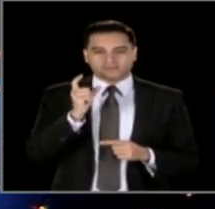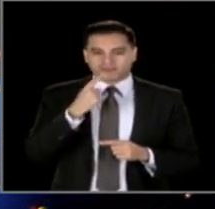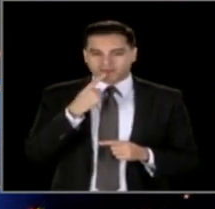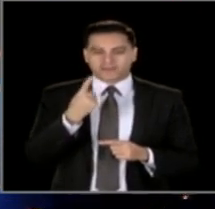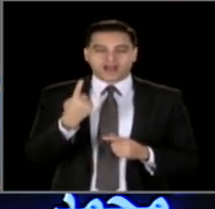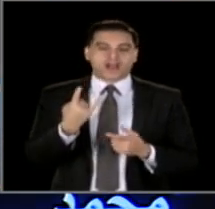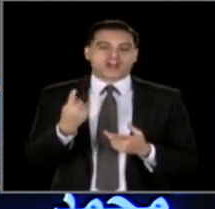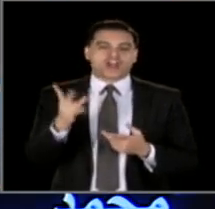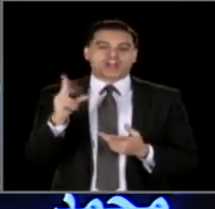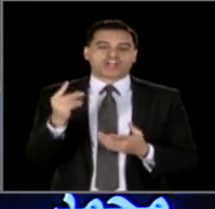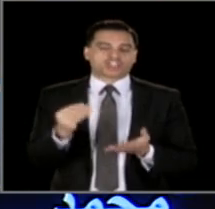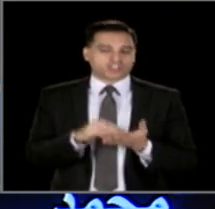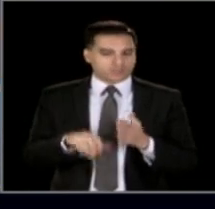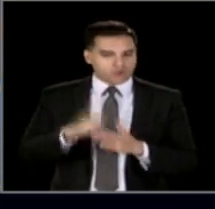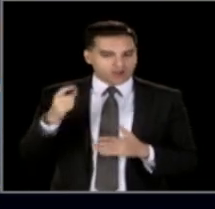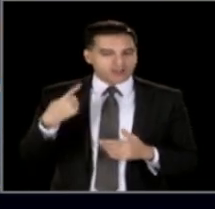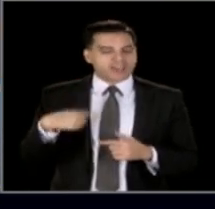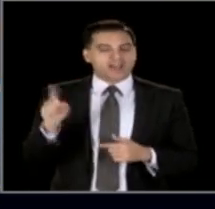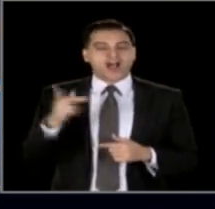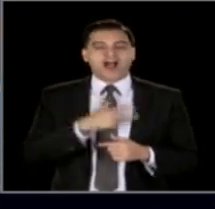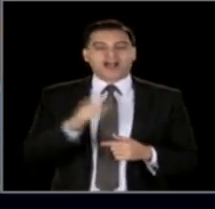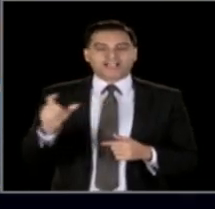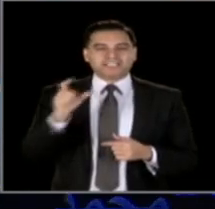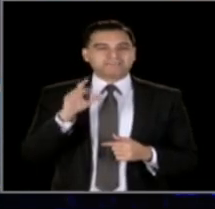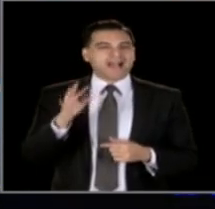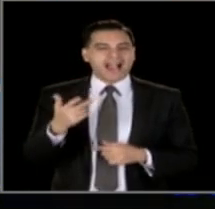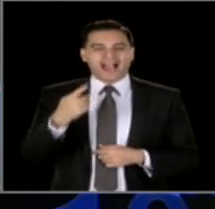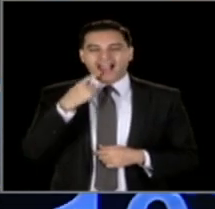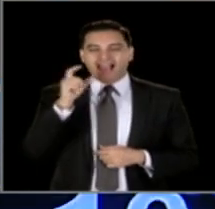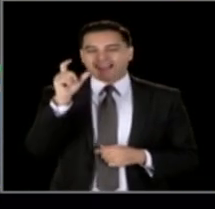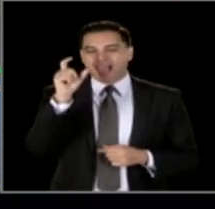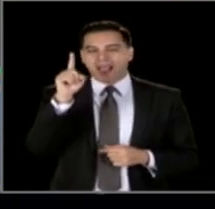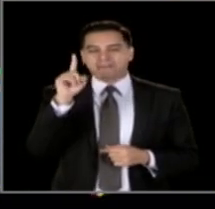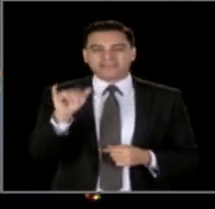أول 20 نقطة المغاغة طبعاً إجابة صحيحة. برافو عليك يا منشاوي.